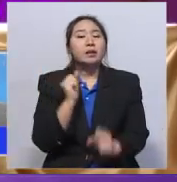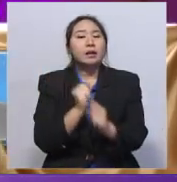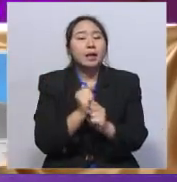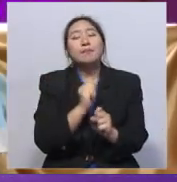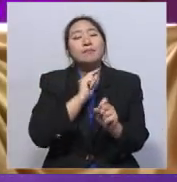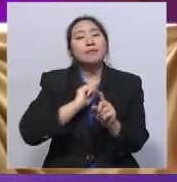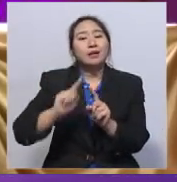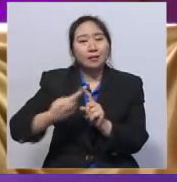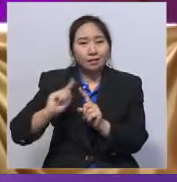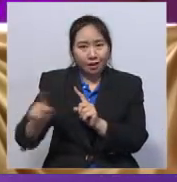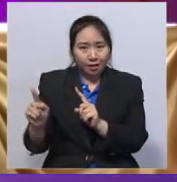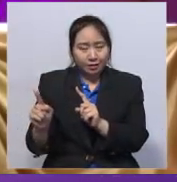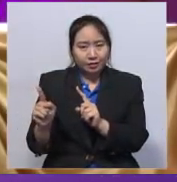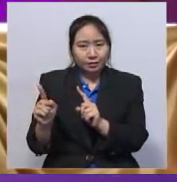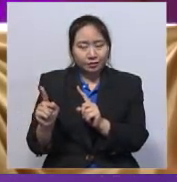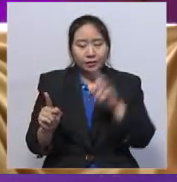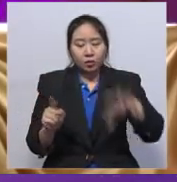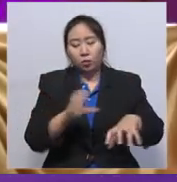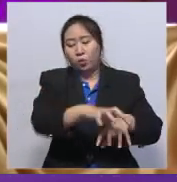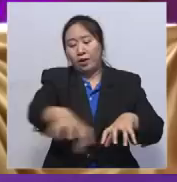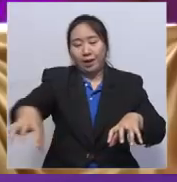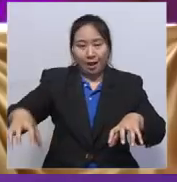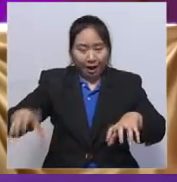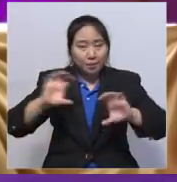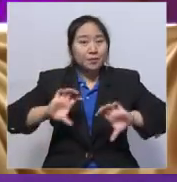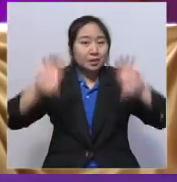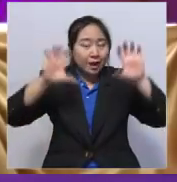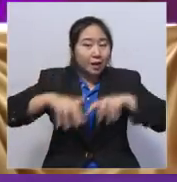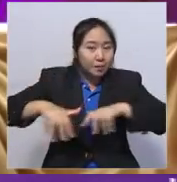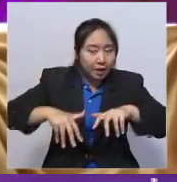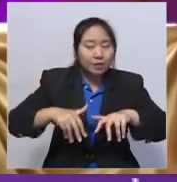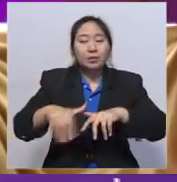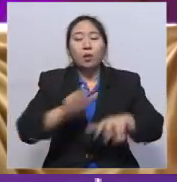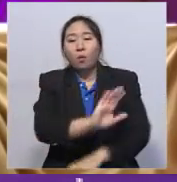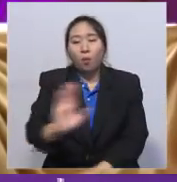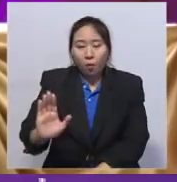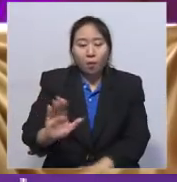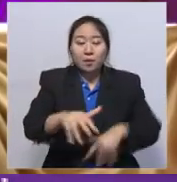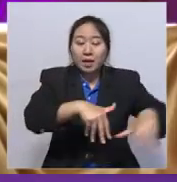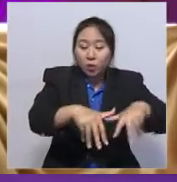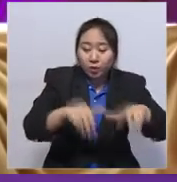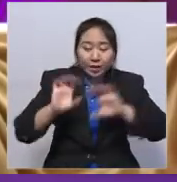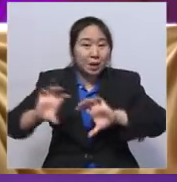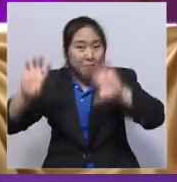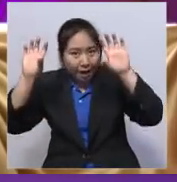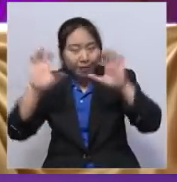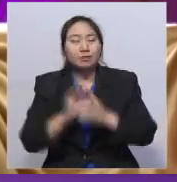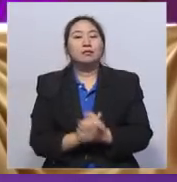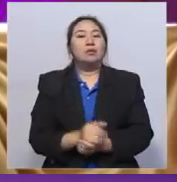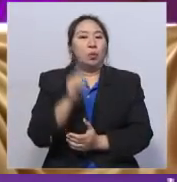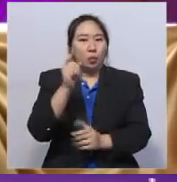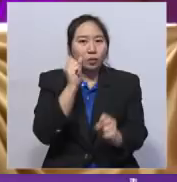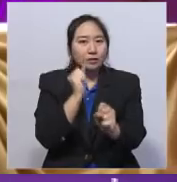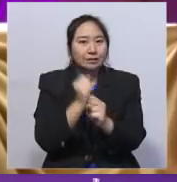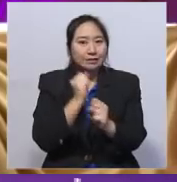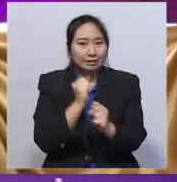ติต่างๆของหน่วยงานด้านประชารัฐคือระหว่างประชาชนกับภาครัฐเนี่ยจะต้องดำเนิน